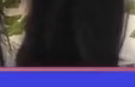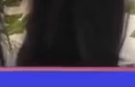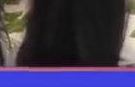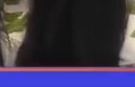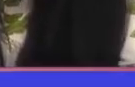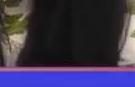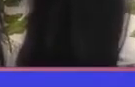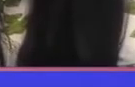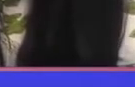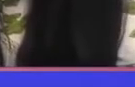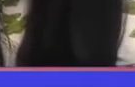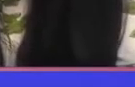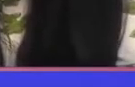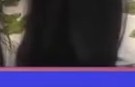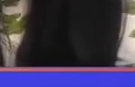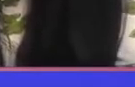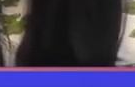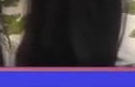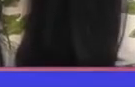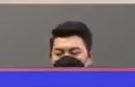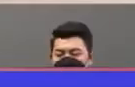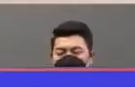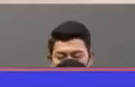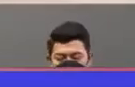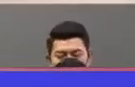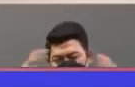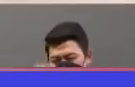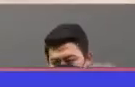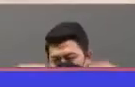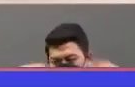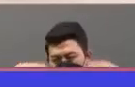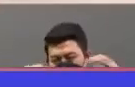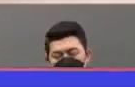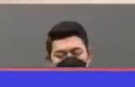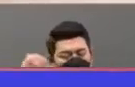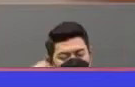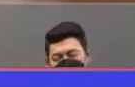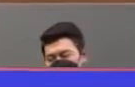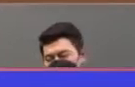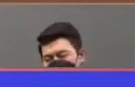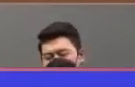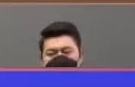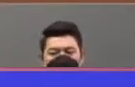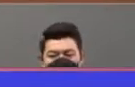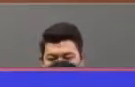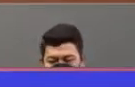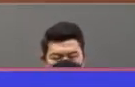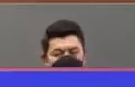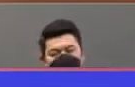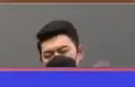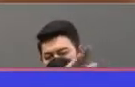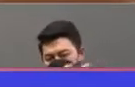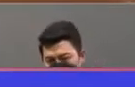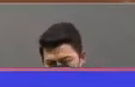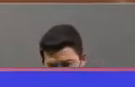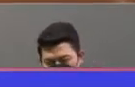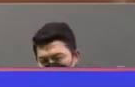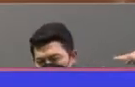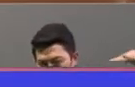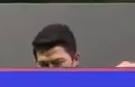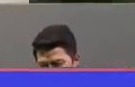รในภาพรวมตอนนี้พื้นที่เกษตรทั่วประเทศได้รับผลกระทบถึง52จังหวัดนี่ค่